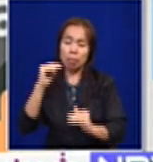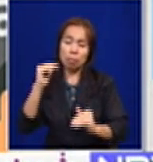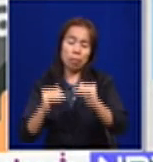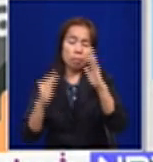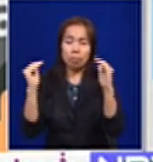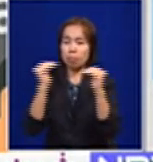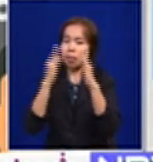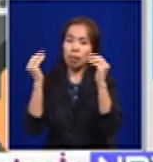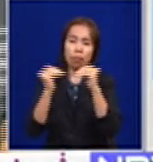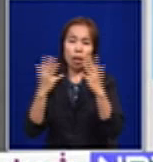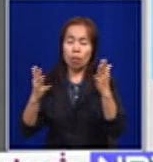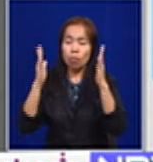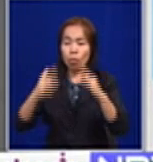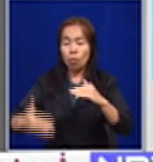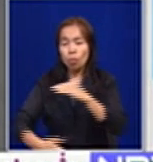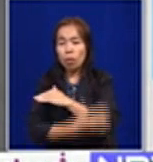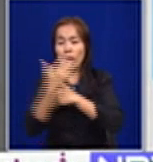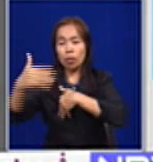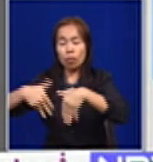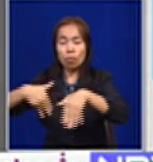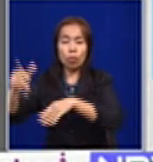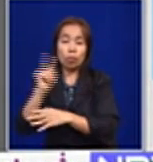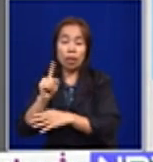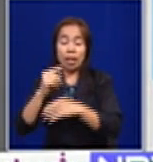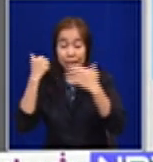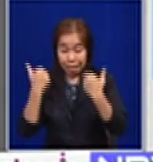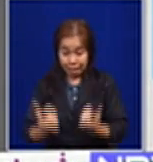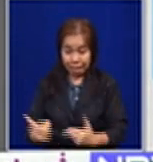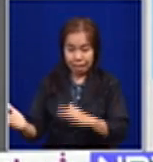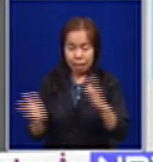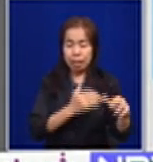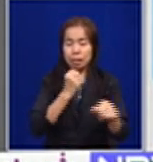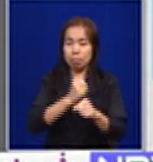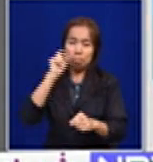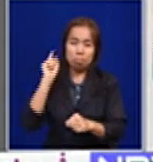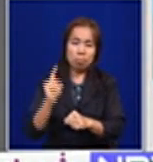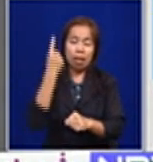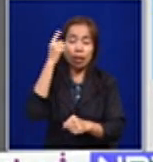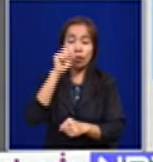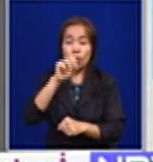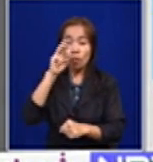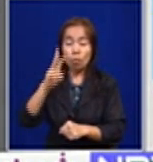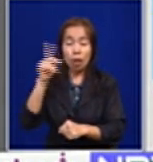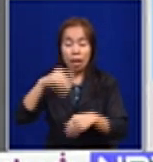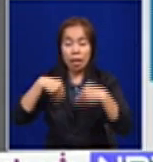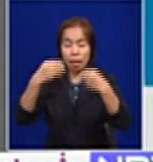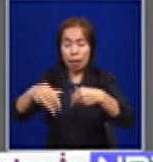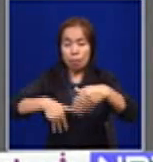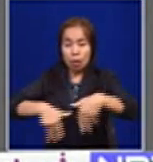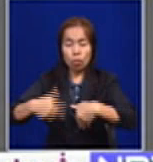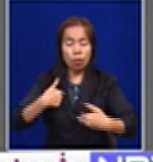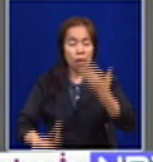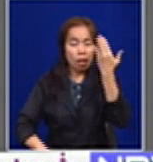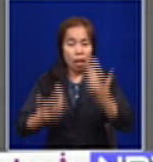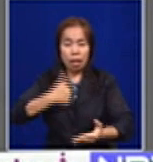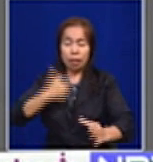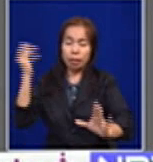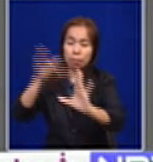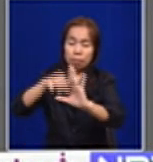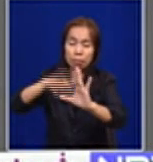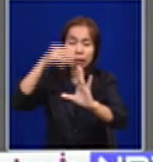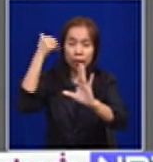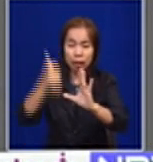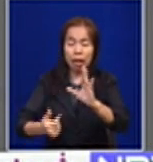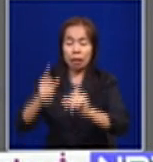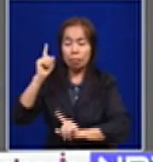ต่กลับกลายเป็นพวกเดียวกันแต่สว.ในรัฐธรรมนูญฉบับใหม่นั้นเปิดให้อำนาจประชาชนสามารถสมัครได้และป้องกันไม่ให้ต